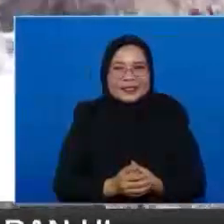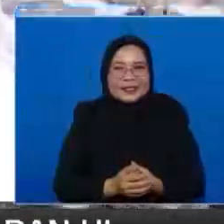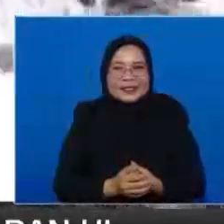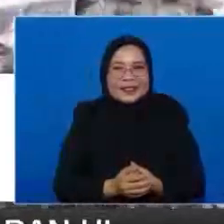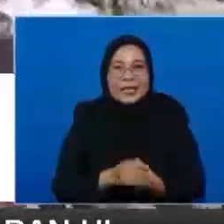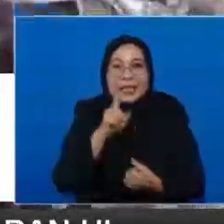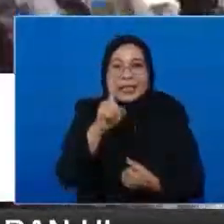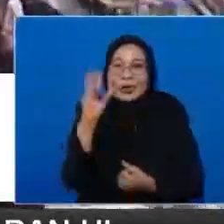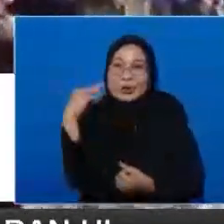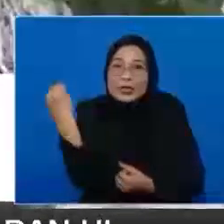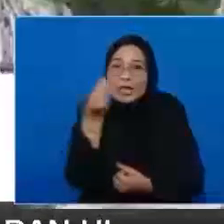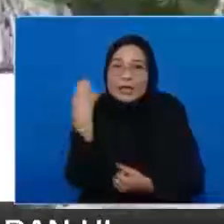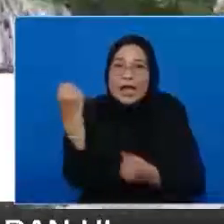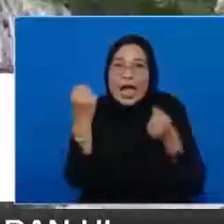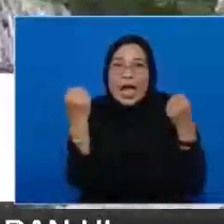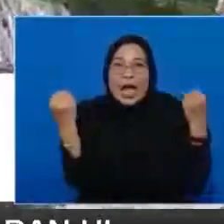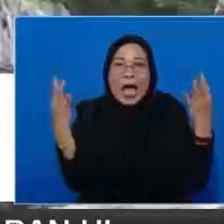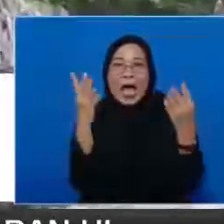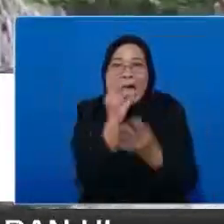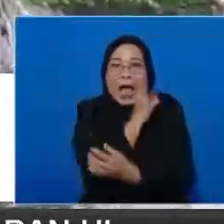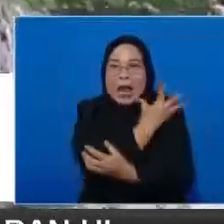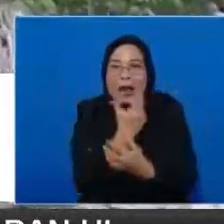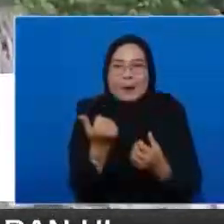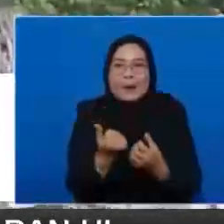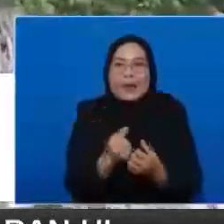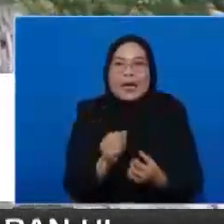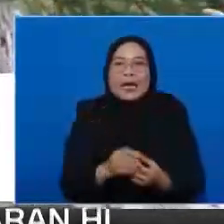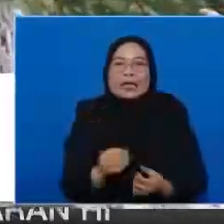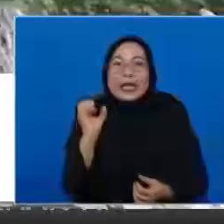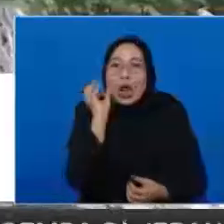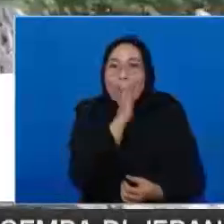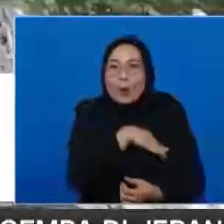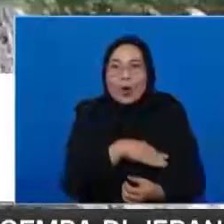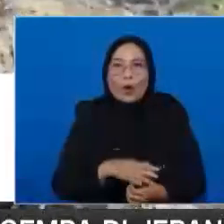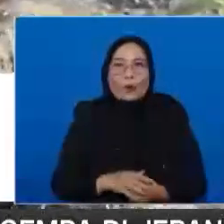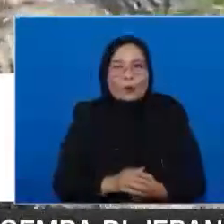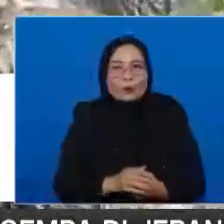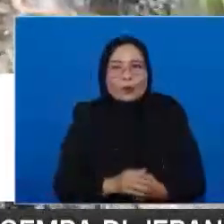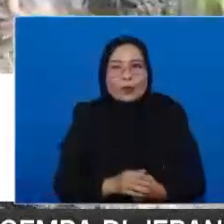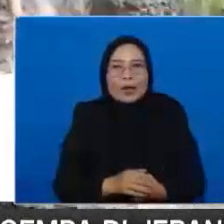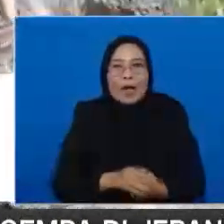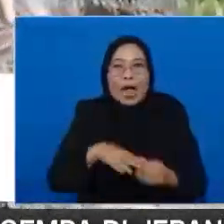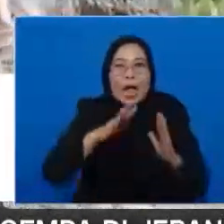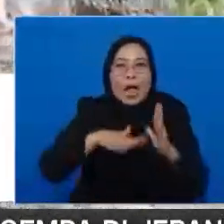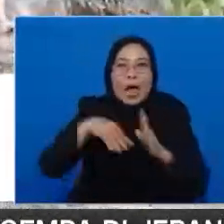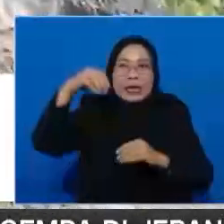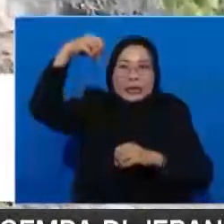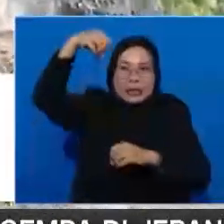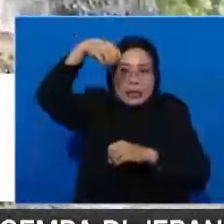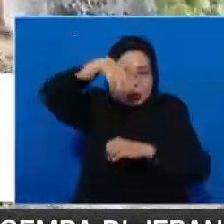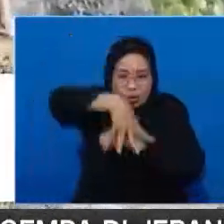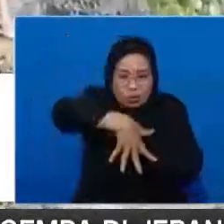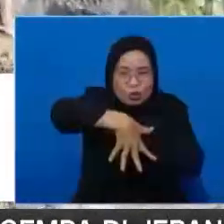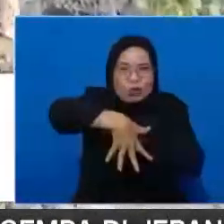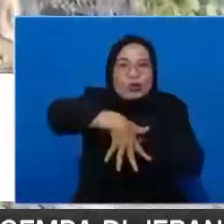Salah satu wisata alam yang ramai dikunjungi warga di Lombok adalah air terjun Benang Kelambu. Air terjun ini berada berdampingan dengan air terjun